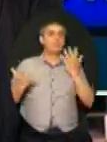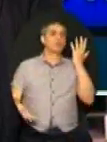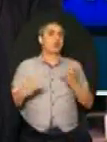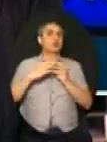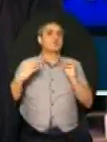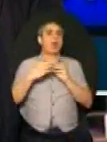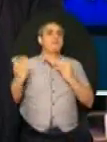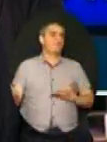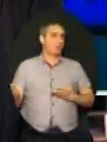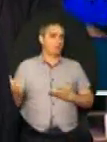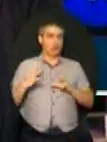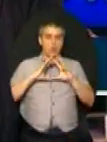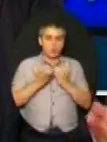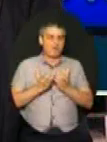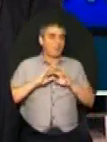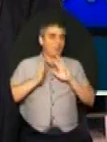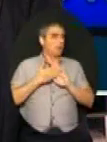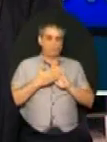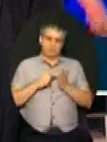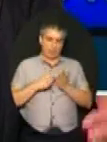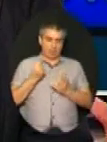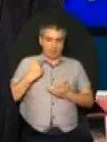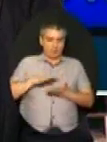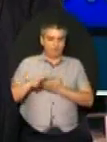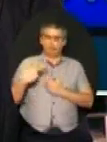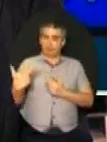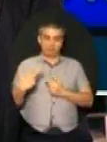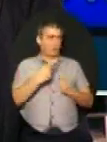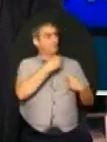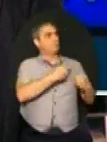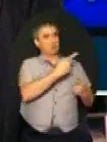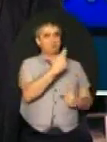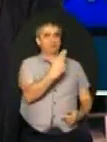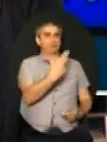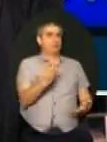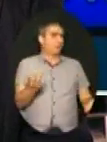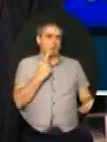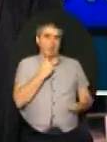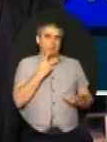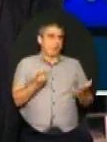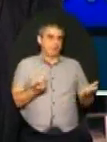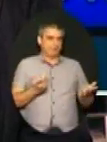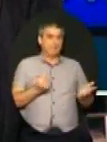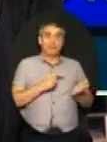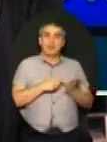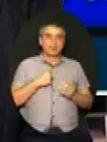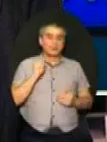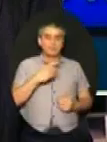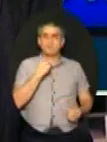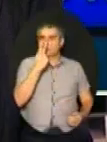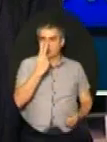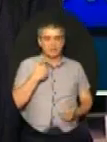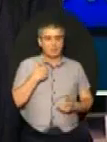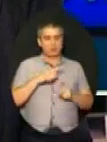של מלפפונים, כרוב וכיוצא בזה, כי עולה לגדל איזה 3 שקלים, בעוד שמוכרים את זה ב2 שקלים לקילו. אז אנחנו באים, אנחנו רואים,